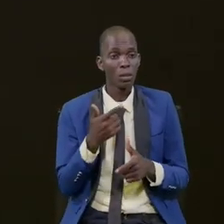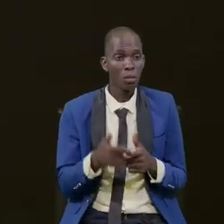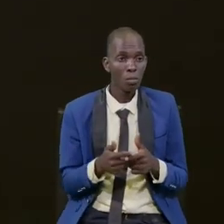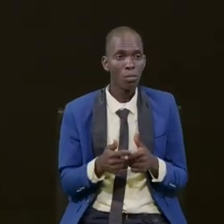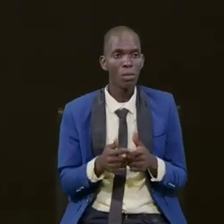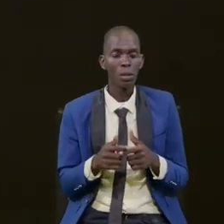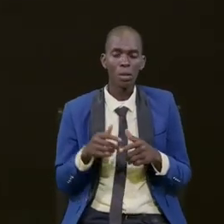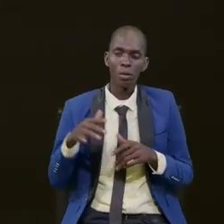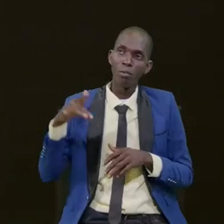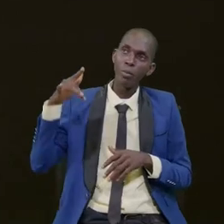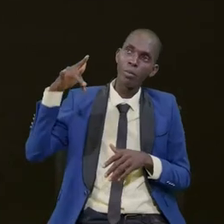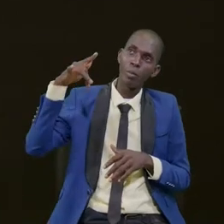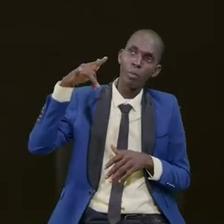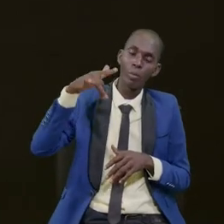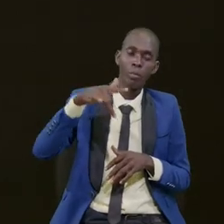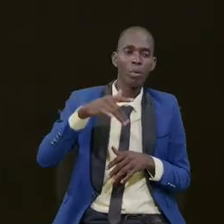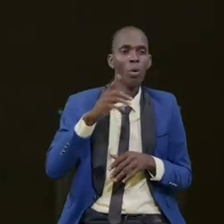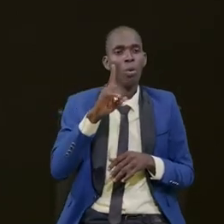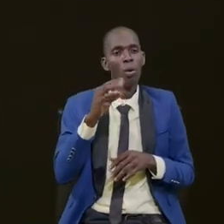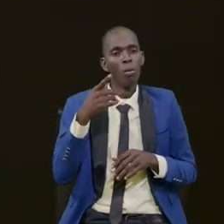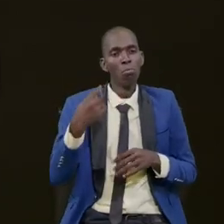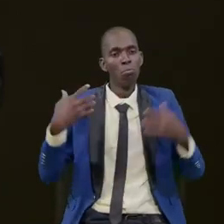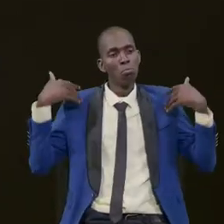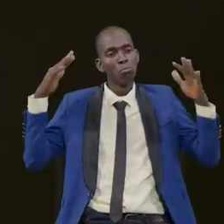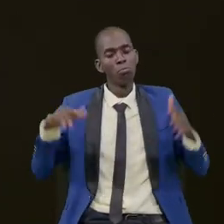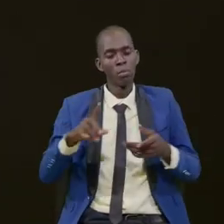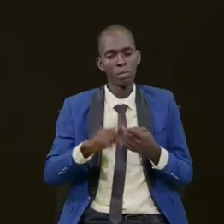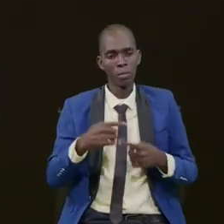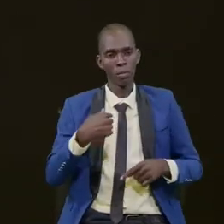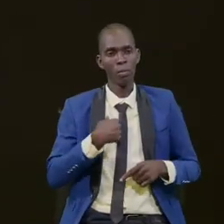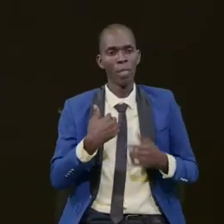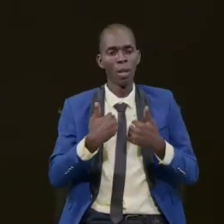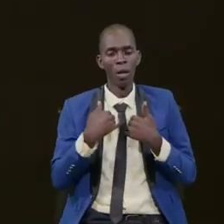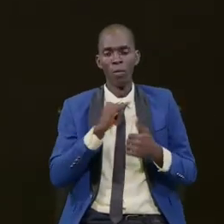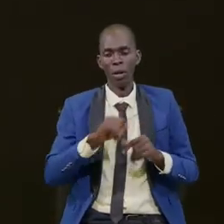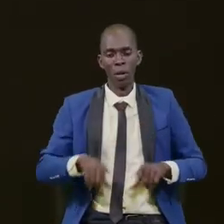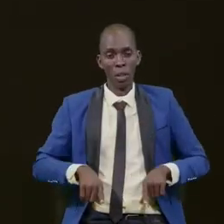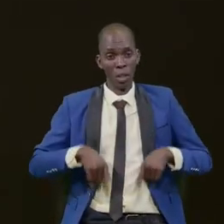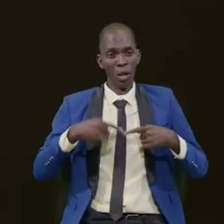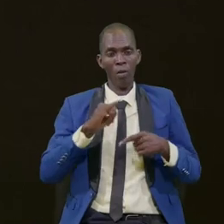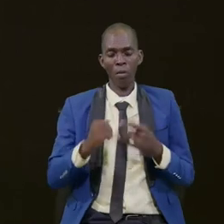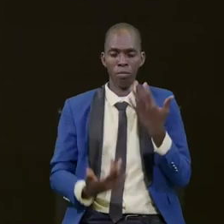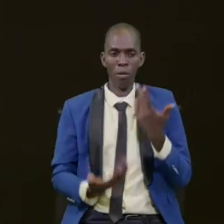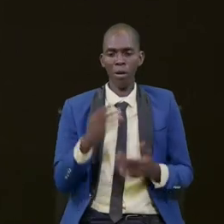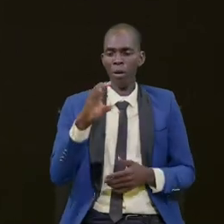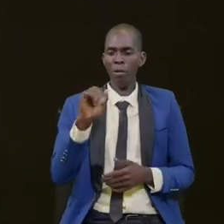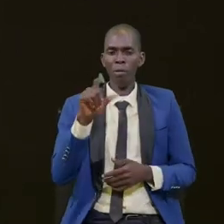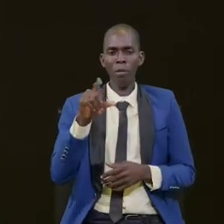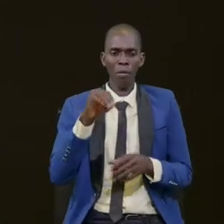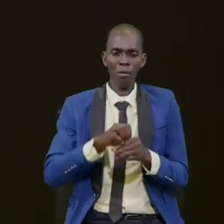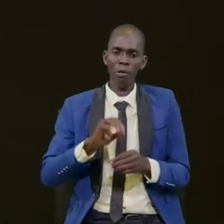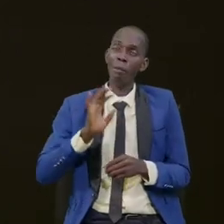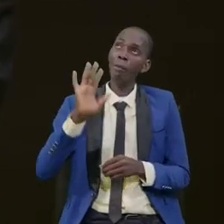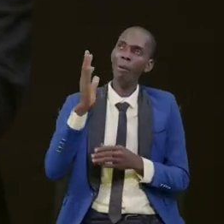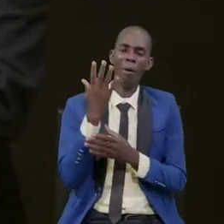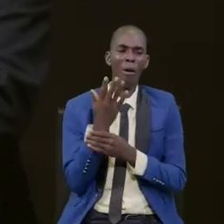des séraphins vola vers moi tenant à la main une pierre ardente